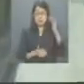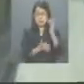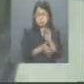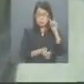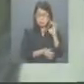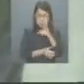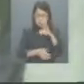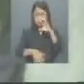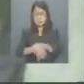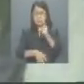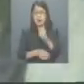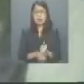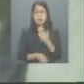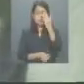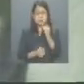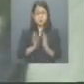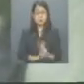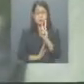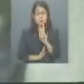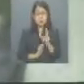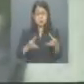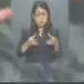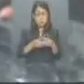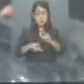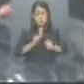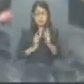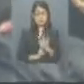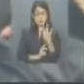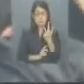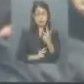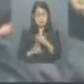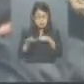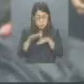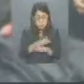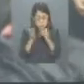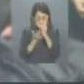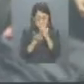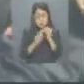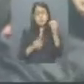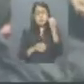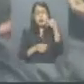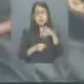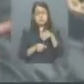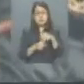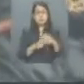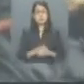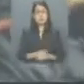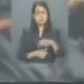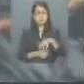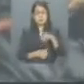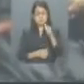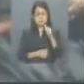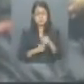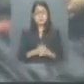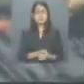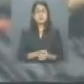ขณะที่ทั้ง2คนและเพื่อนวัยรุ่นอีก3คนกำลังมั่วสุมยาเสพติดภายในบ้านพักพื้นที่เขตเทศบาลตำบลตะลุบันอำเ